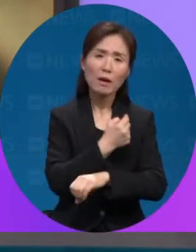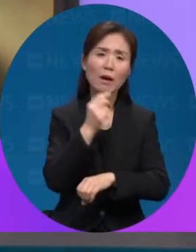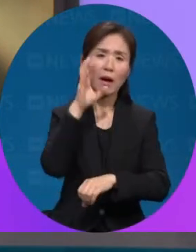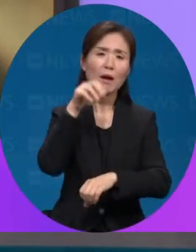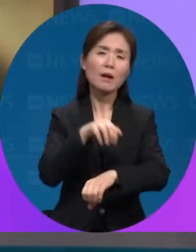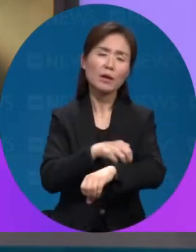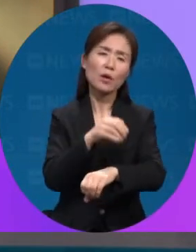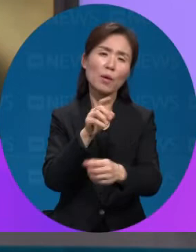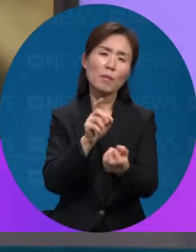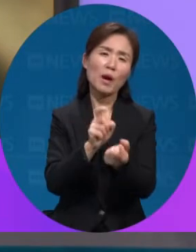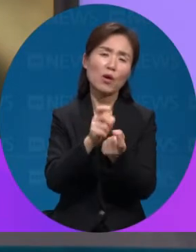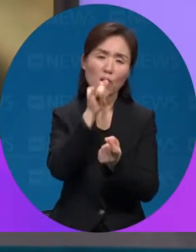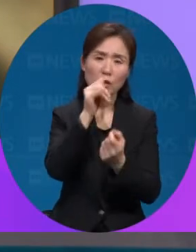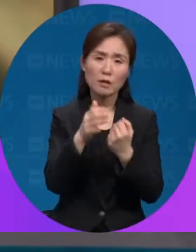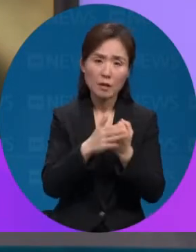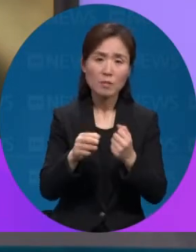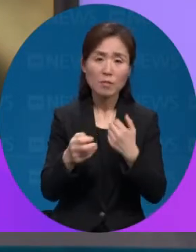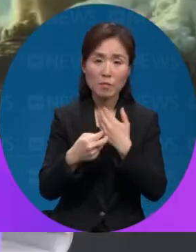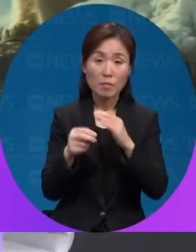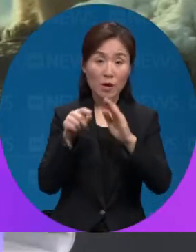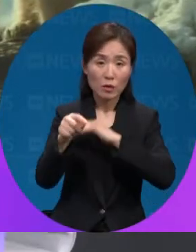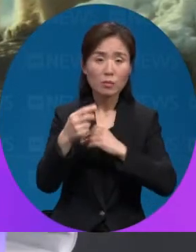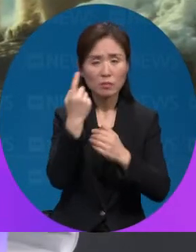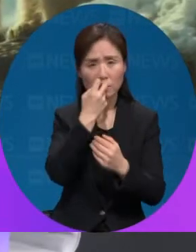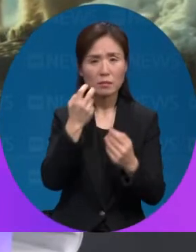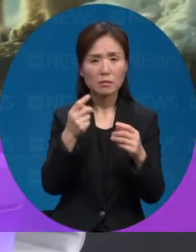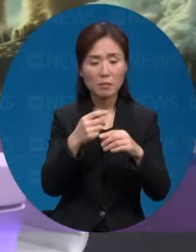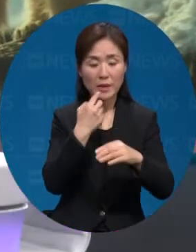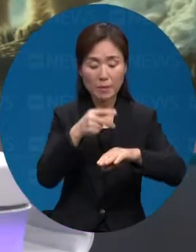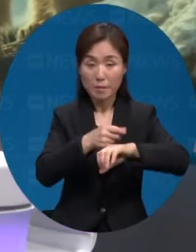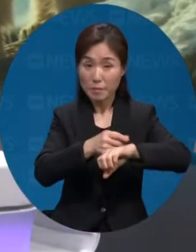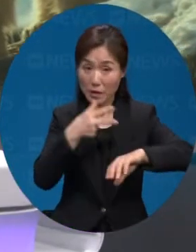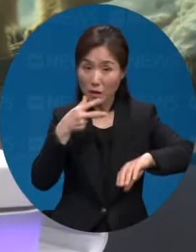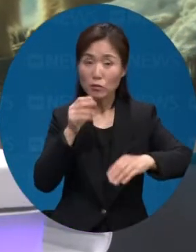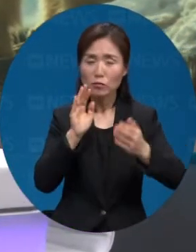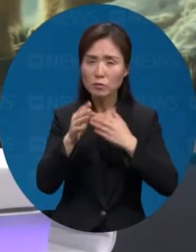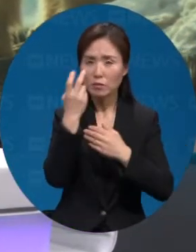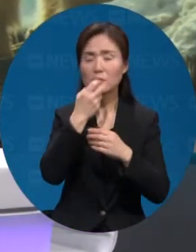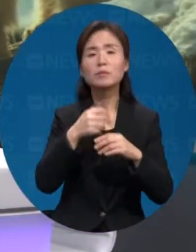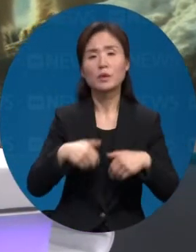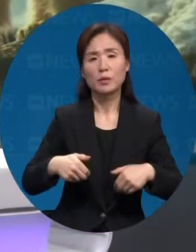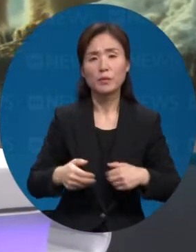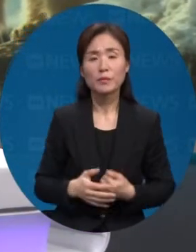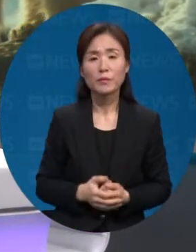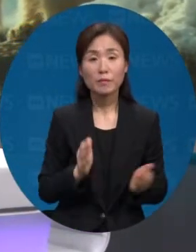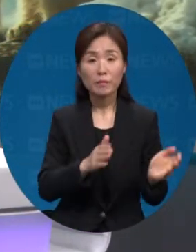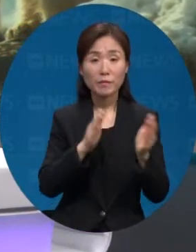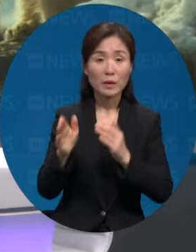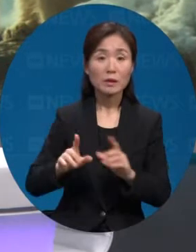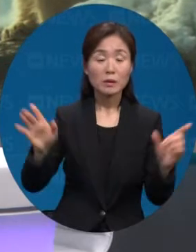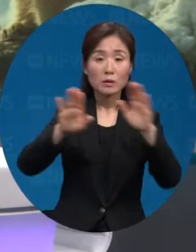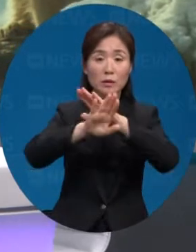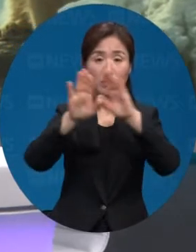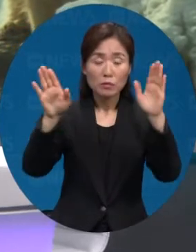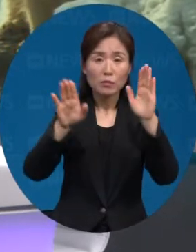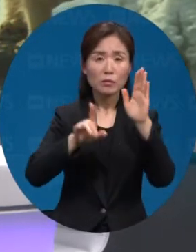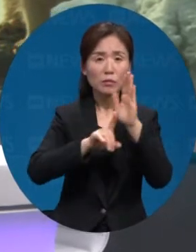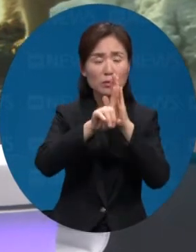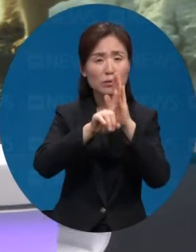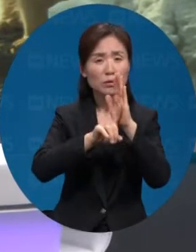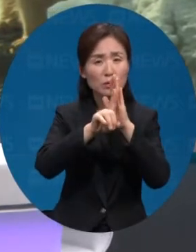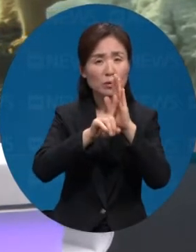권장해 씁니다 다음은 또다른 0과 1 더 살펴보겠습니다 기후 협약 목표치를 달성하기 위해서는